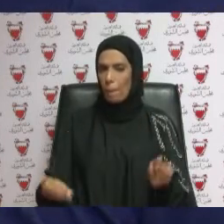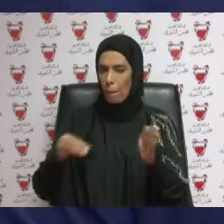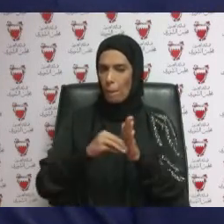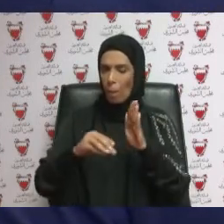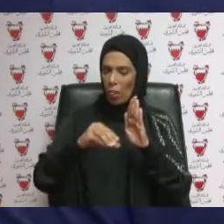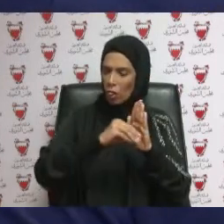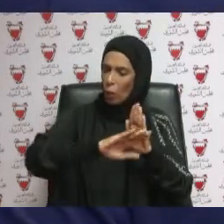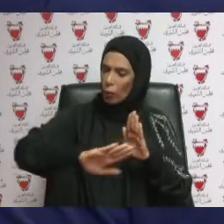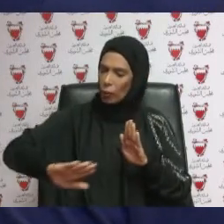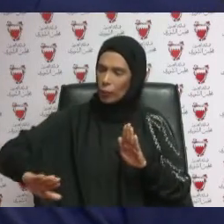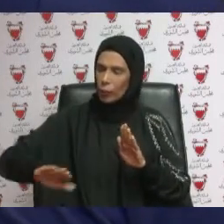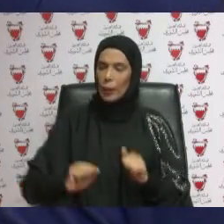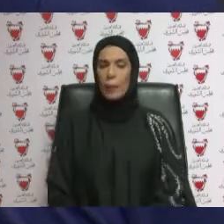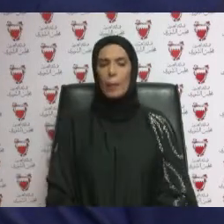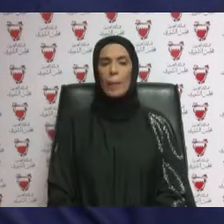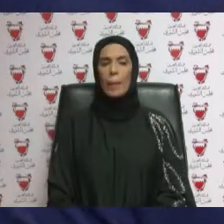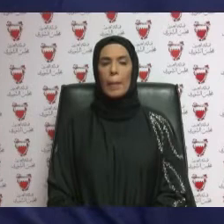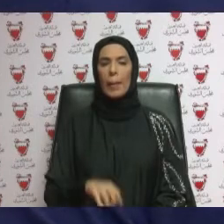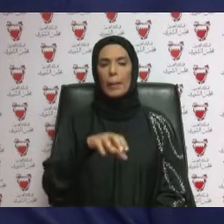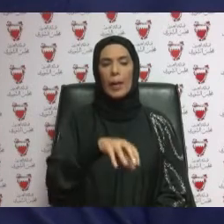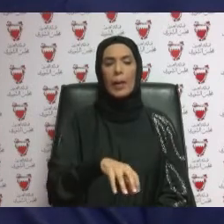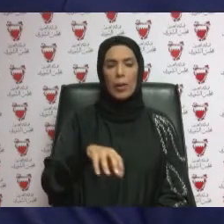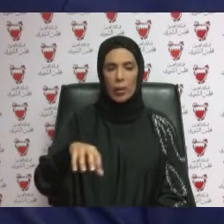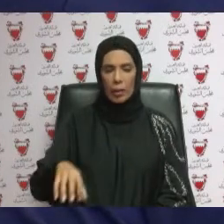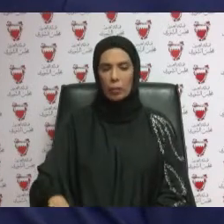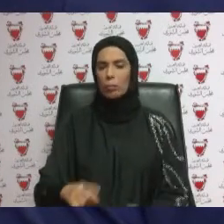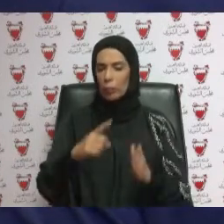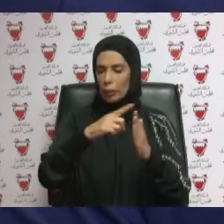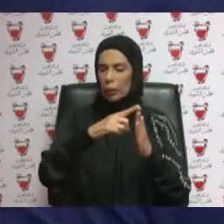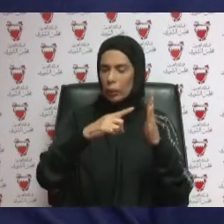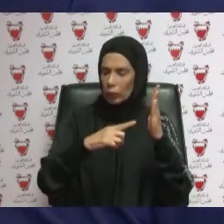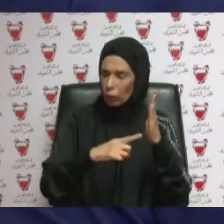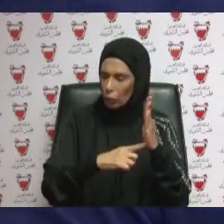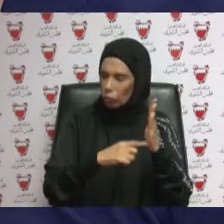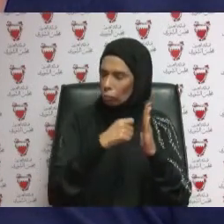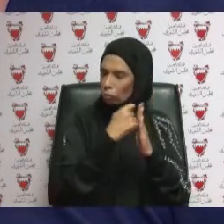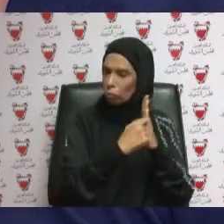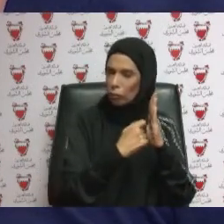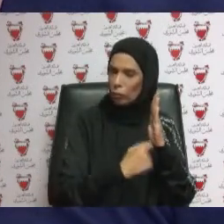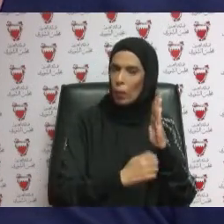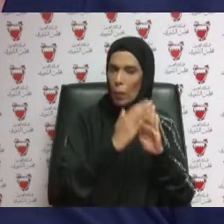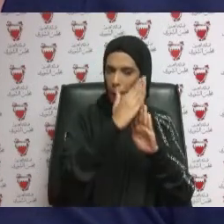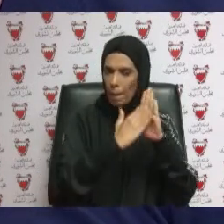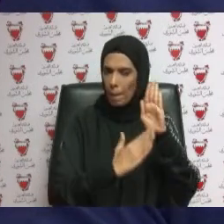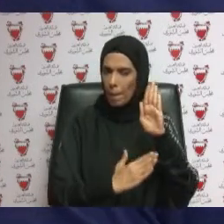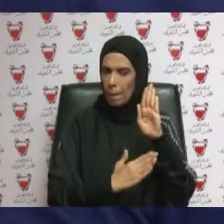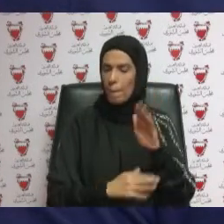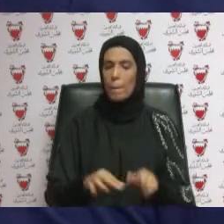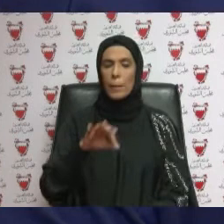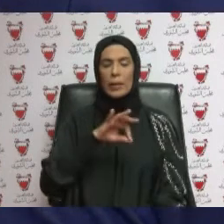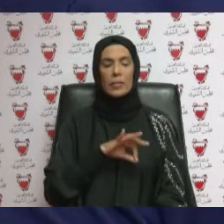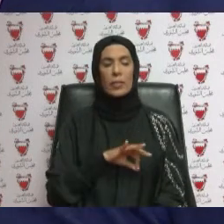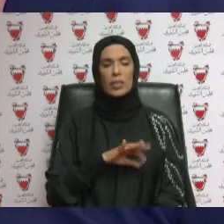مستقل، بالتالي احنا ننتقل إلى مسألة التشريع القانوني بحيث يكون نص موجود نستفيد منه.